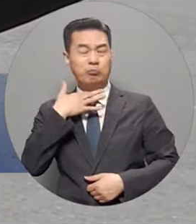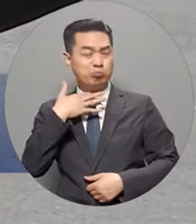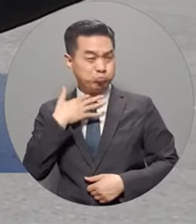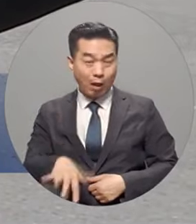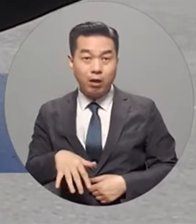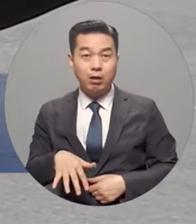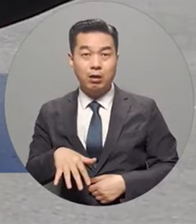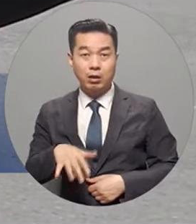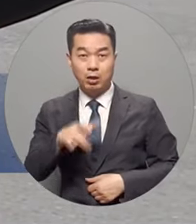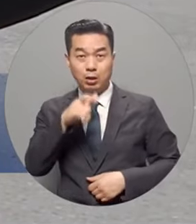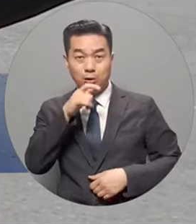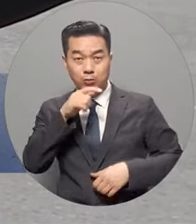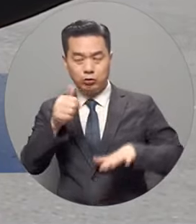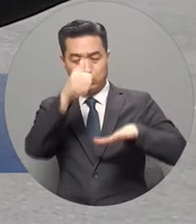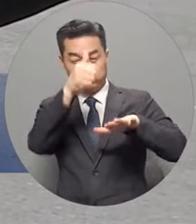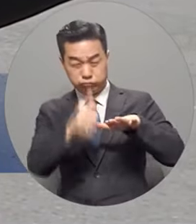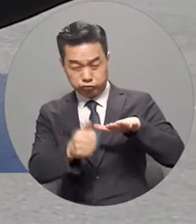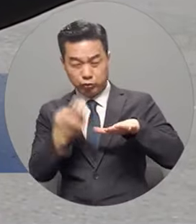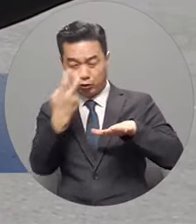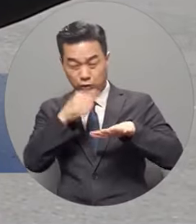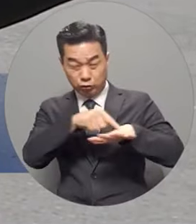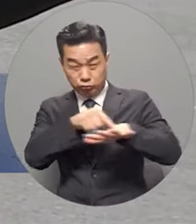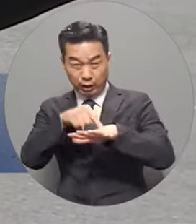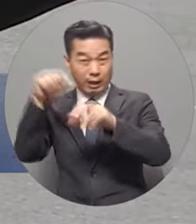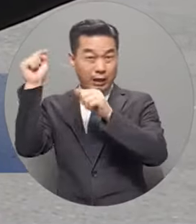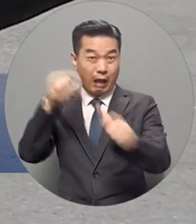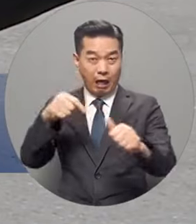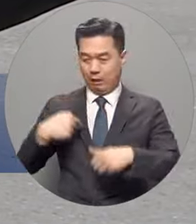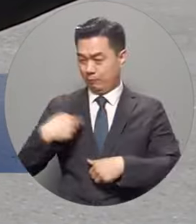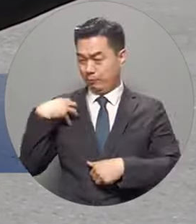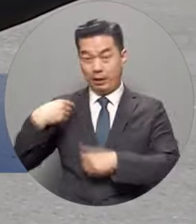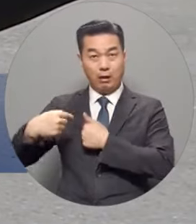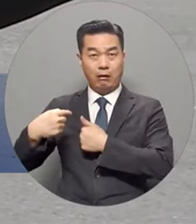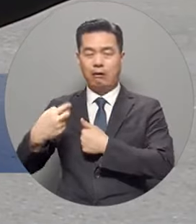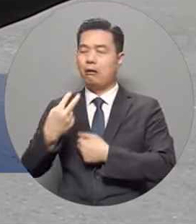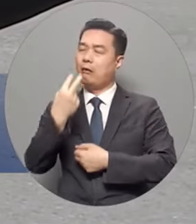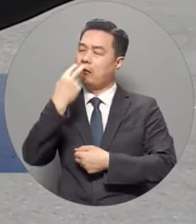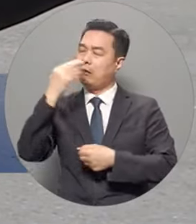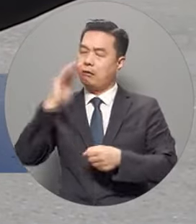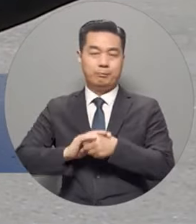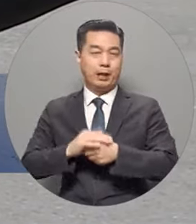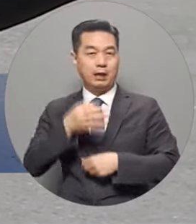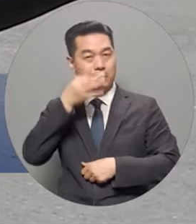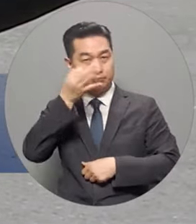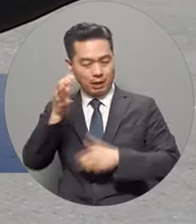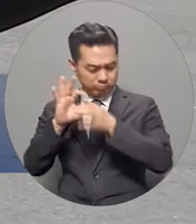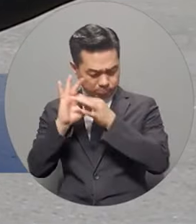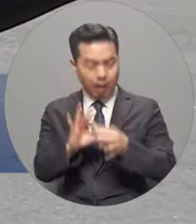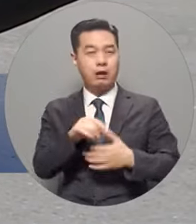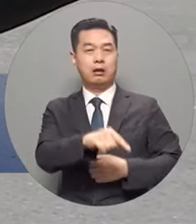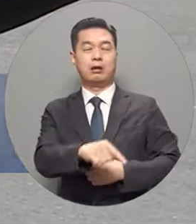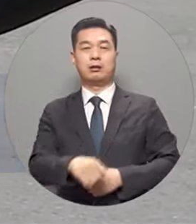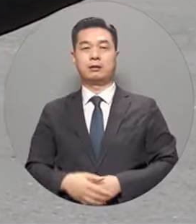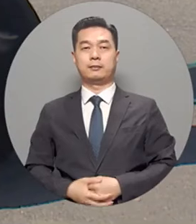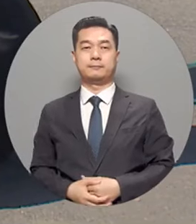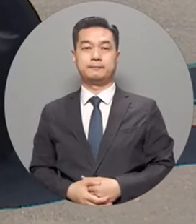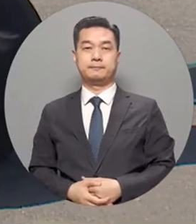않는 수중 수색 지시를 제가 했다고 10개월째 주장하고